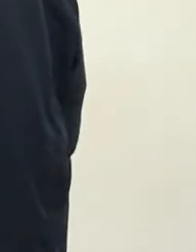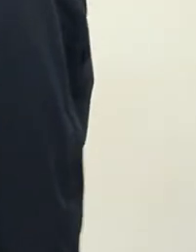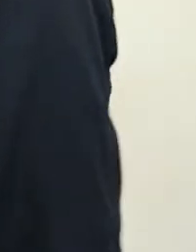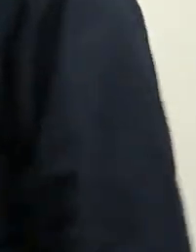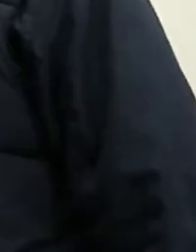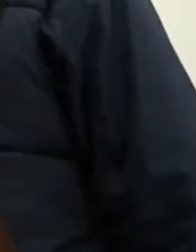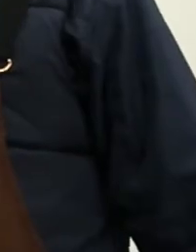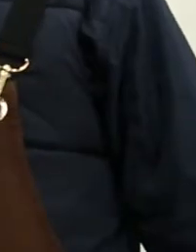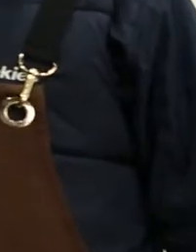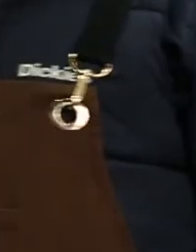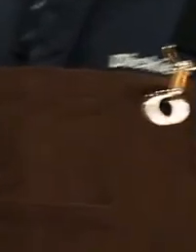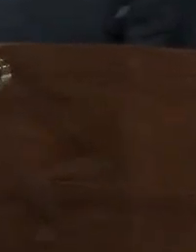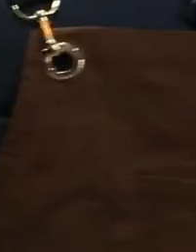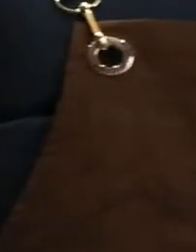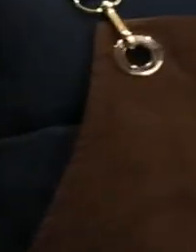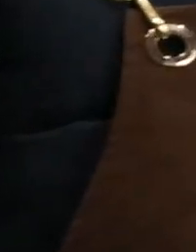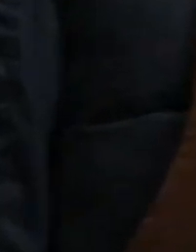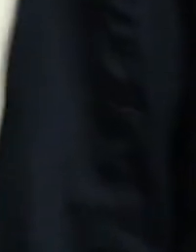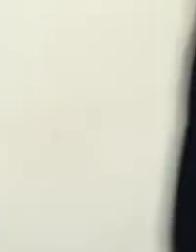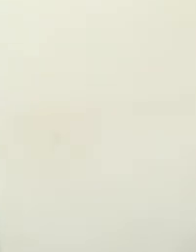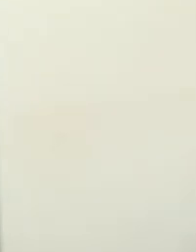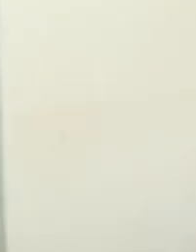여기